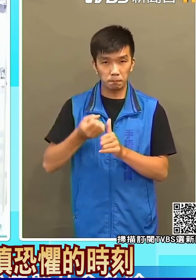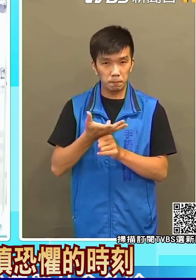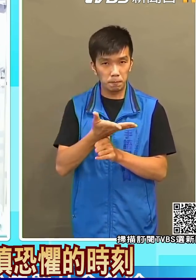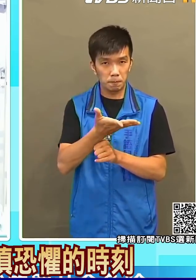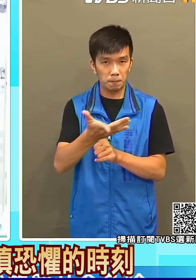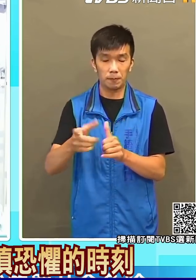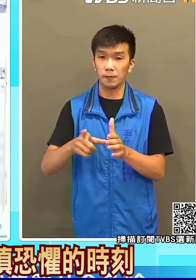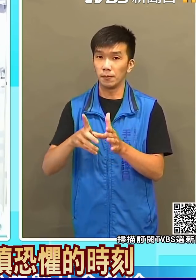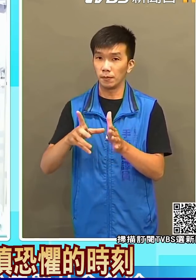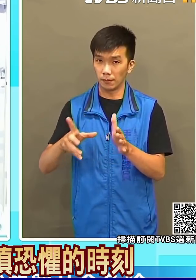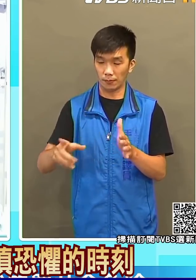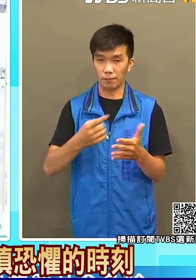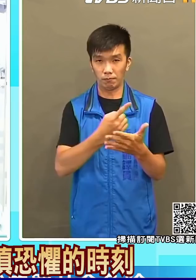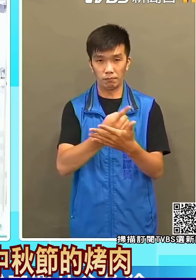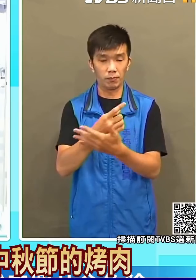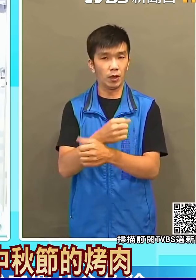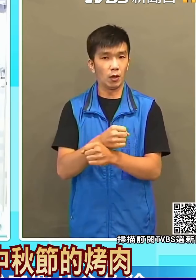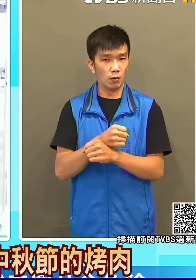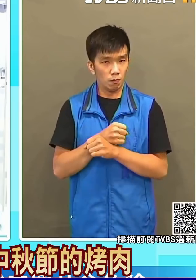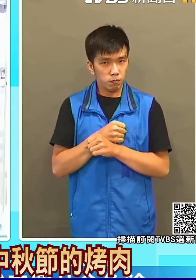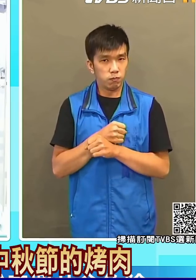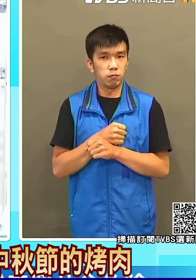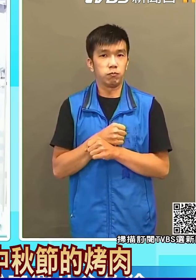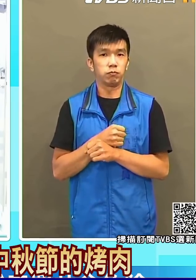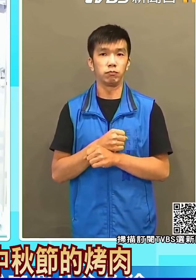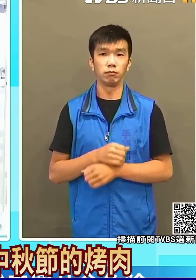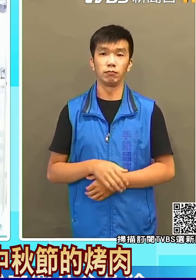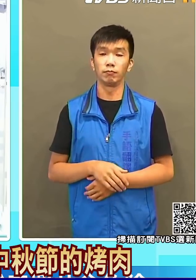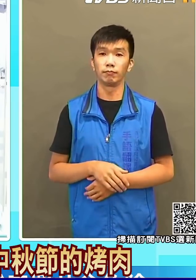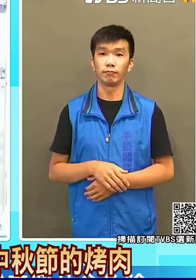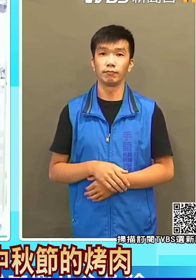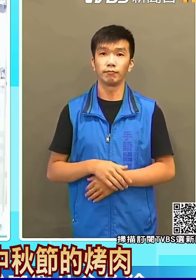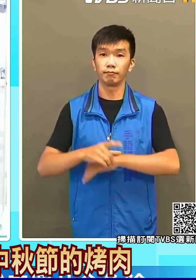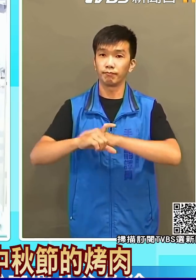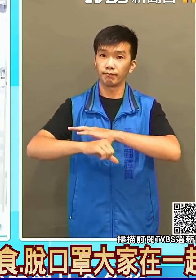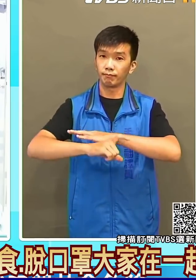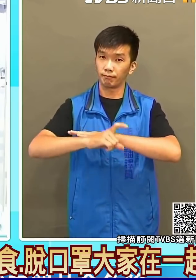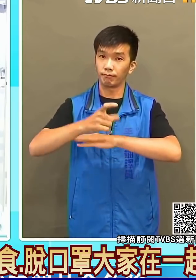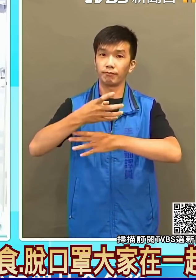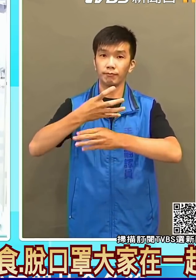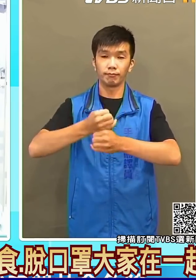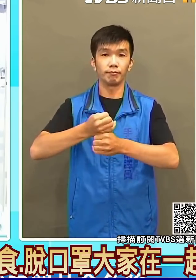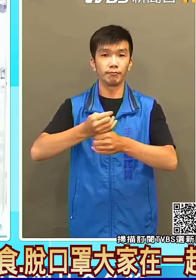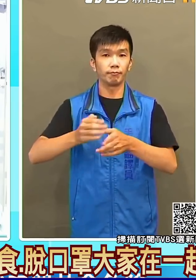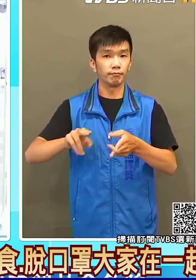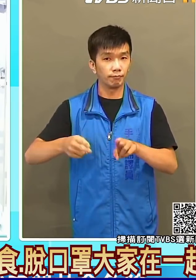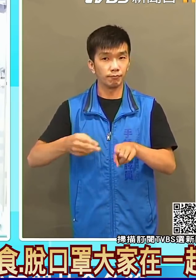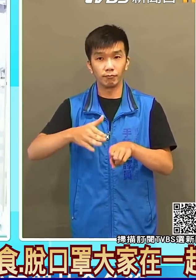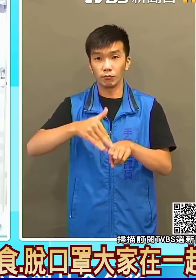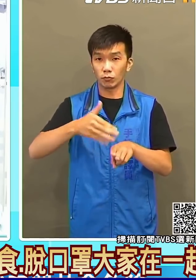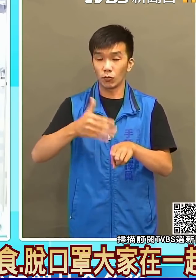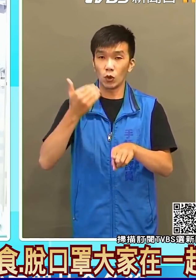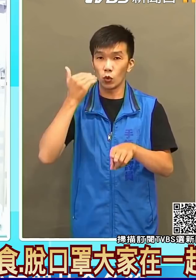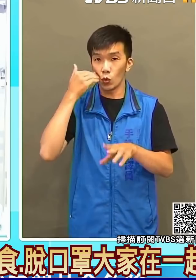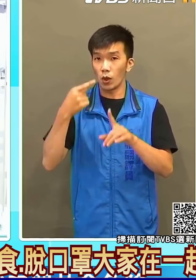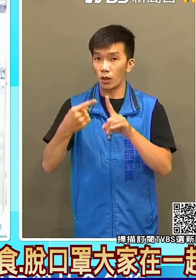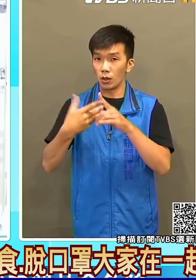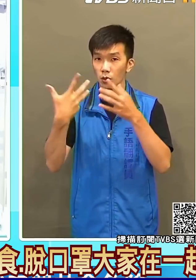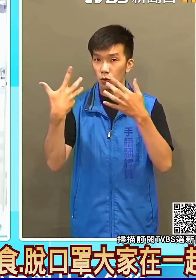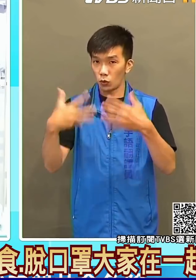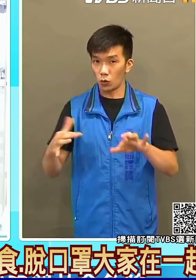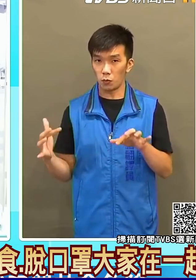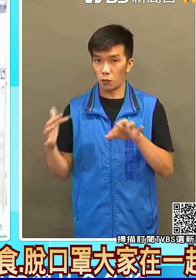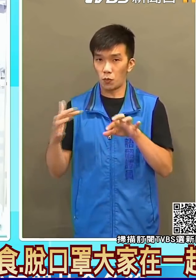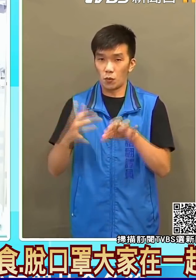戒慎恐惧的时刻，我们希望在中秋节的烤肉，尤其大规模的群聚、共